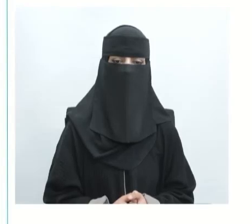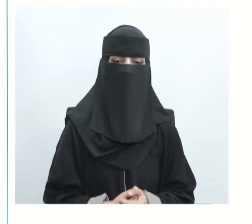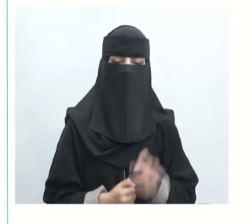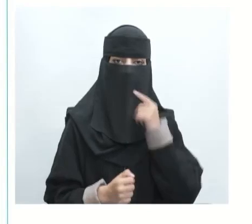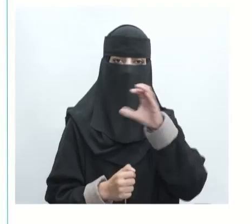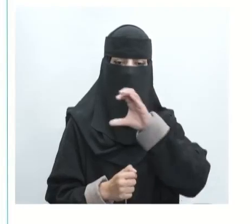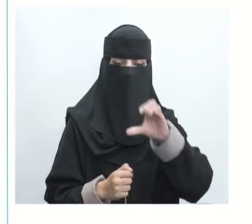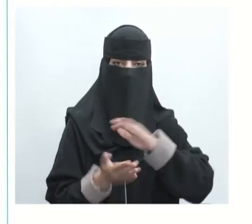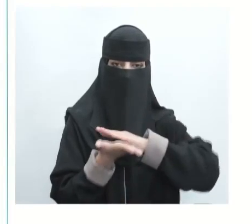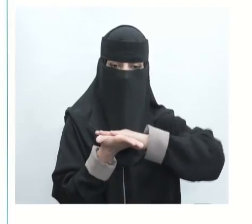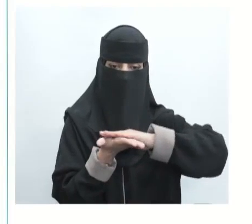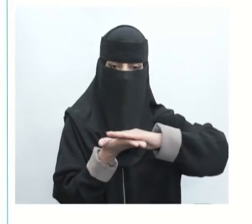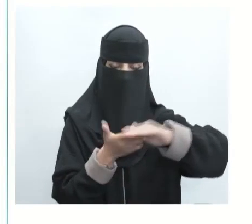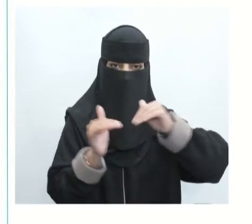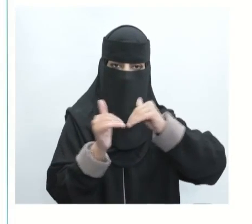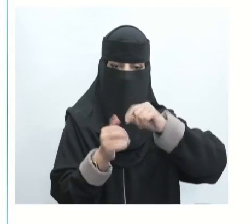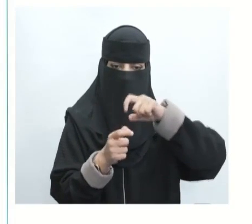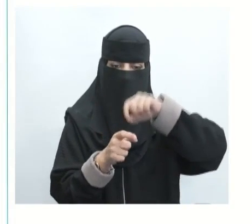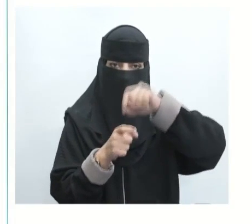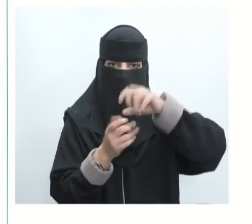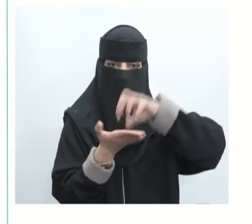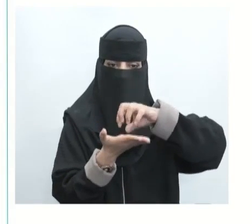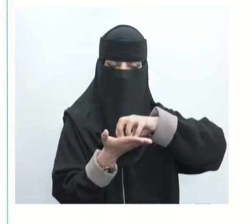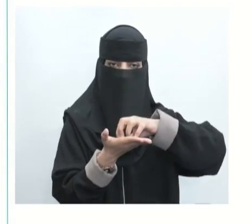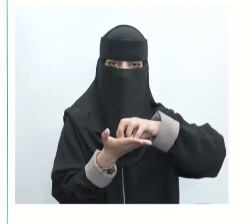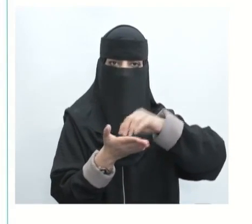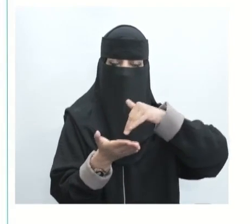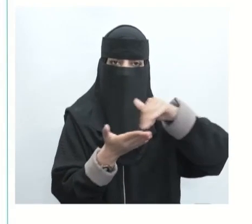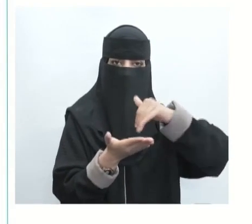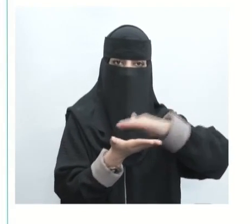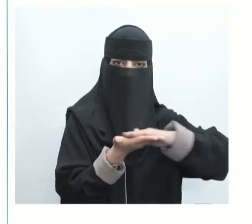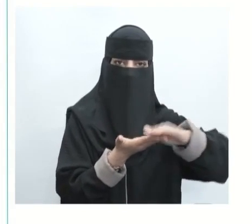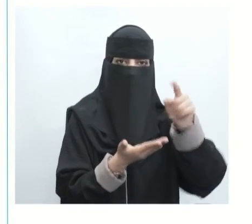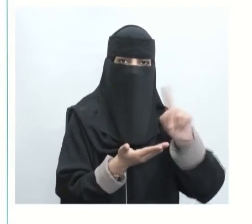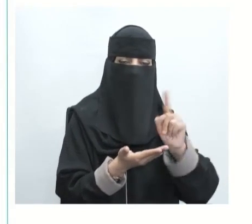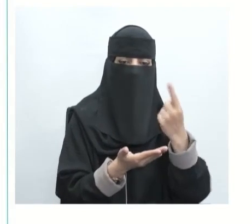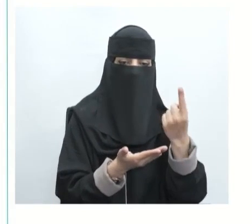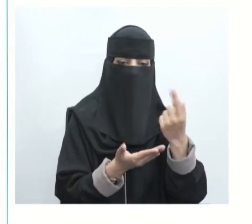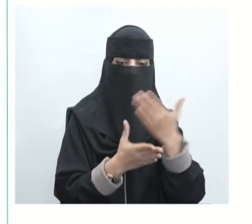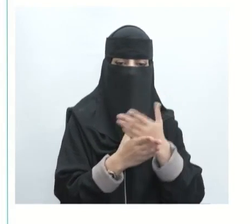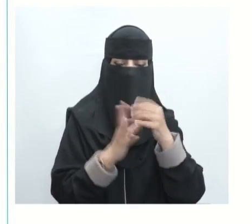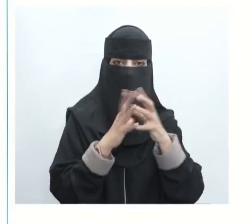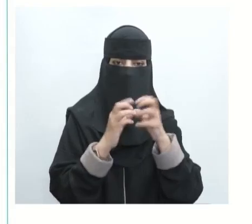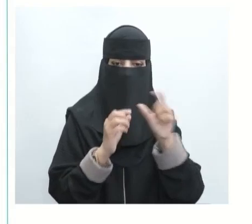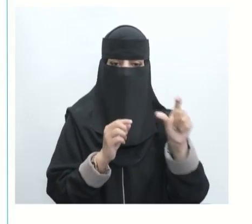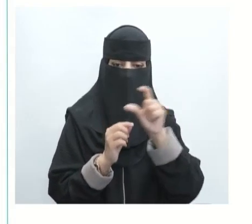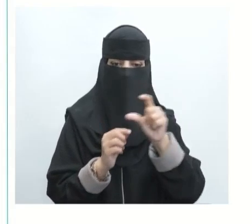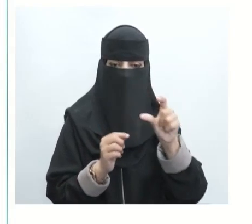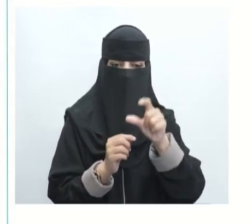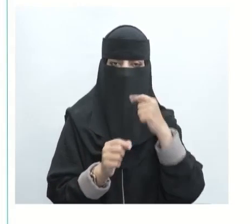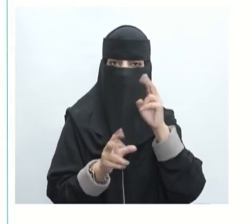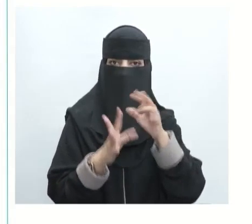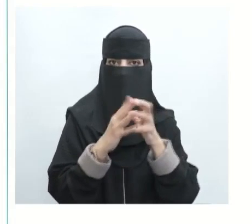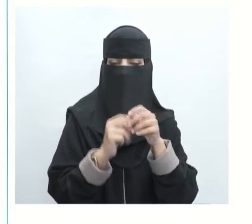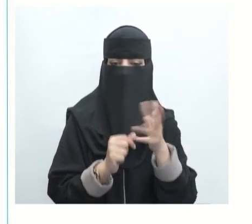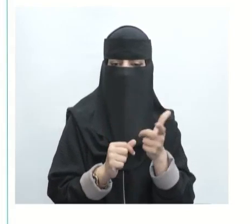عبدت الطرق في الحي السكني وبقي طريق. أعبر عن معاني هذه العبارة أو عن معنى